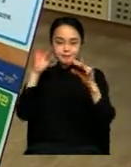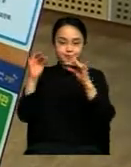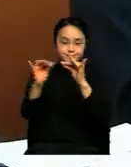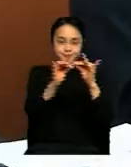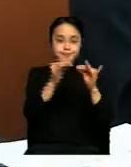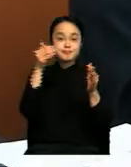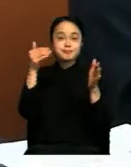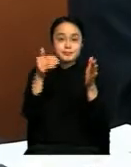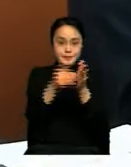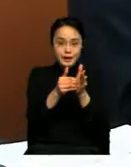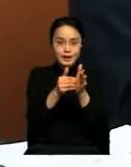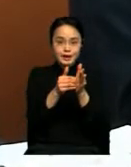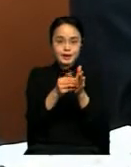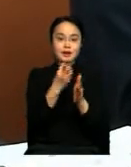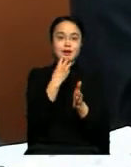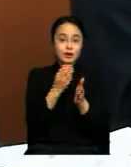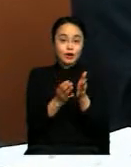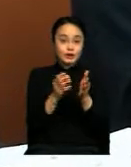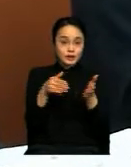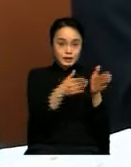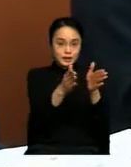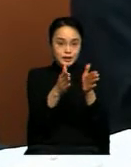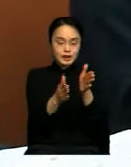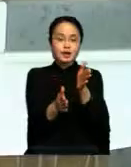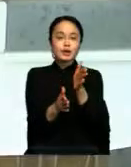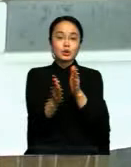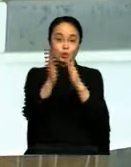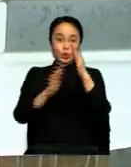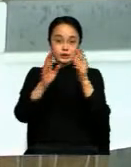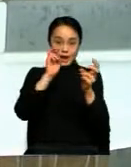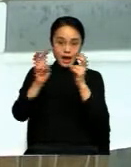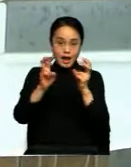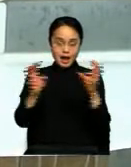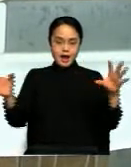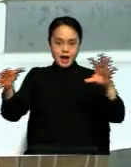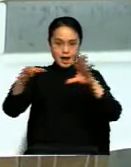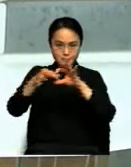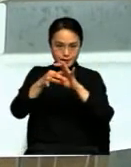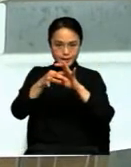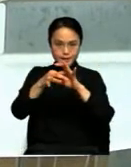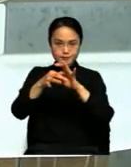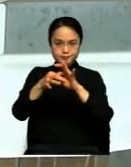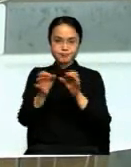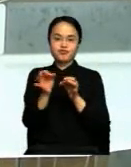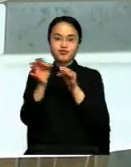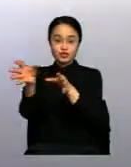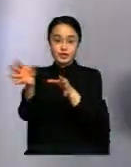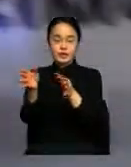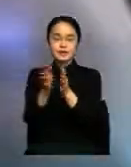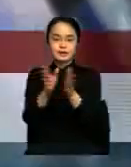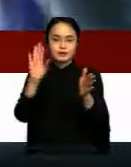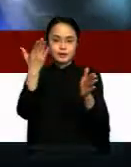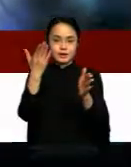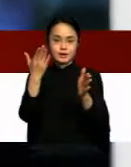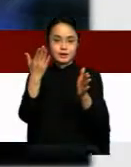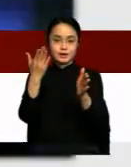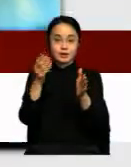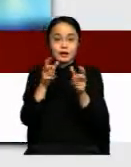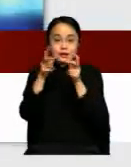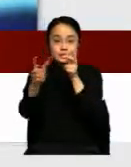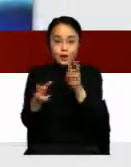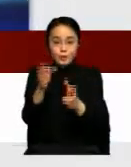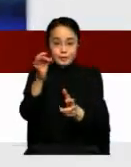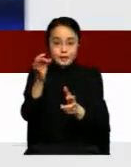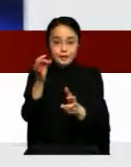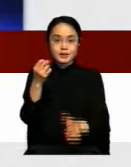경기도시공사 와 고향 도시 관리 공사가 함께 관련 도시개발을 추진합니다 사업비 규모는 7120